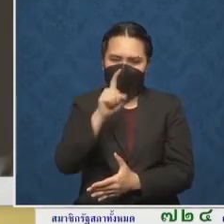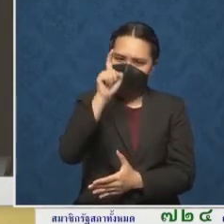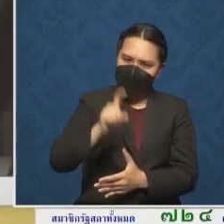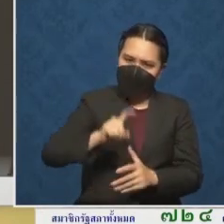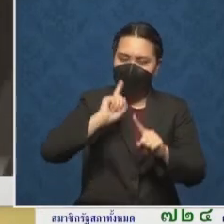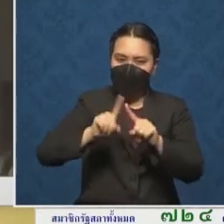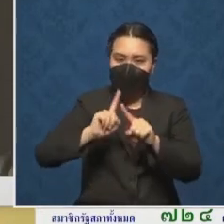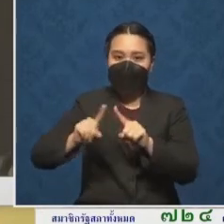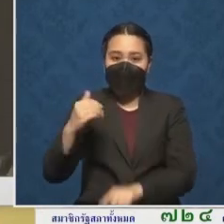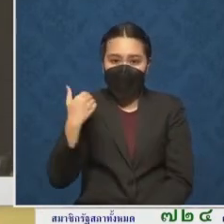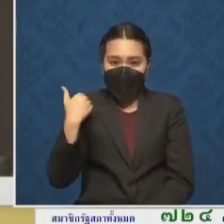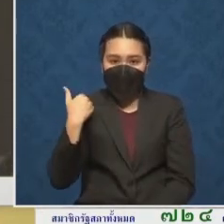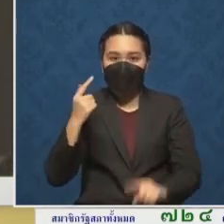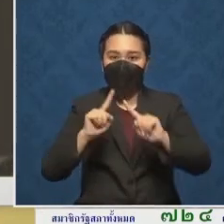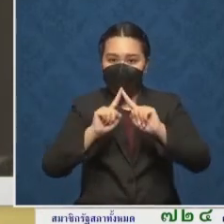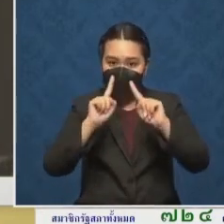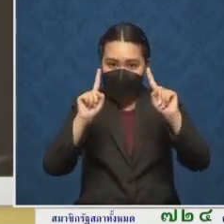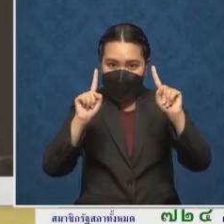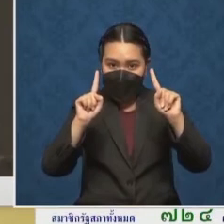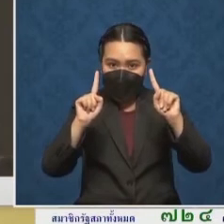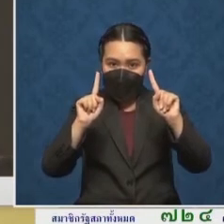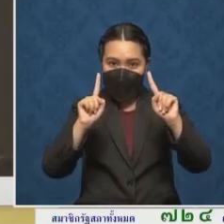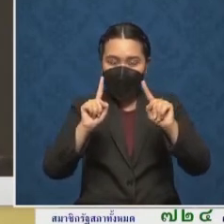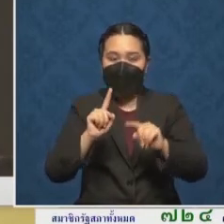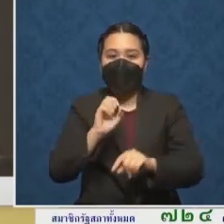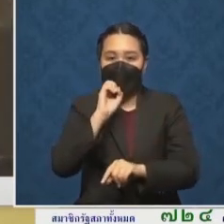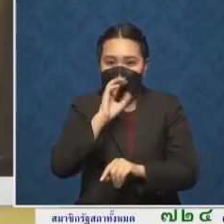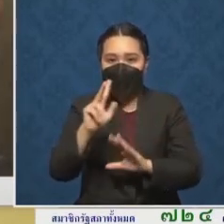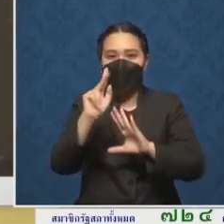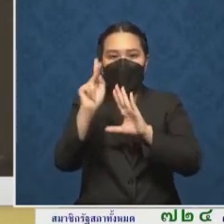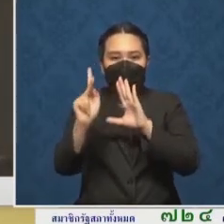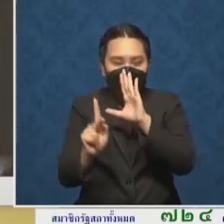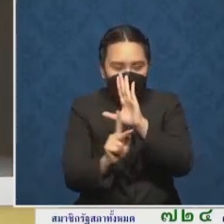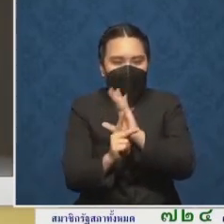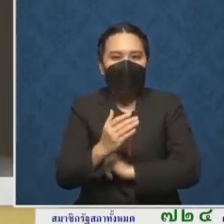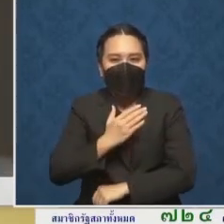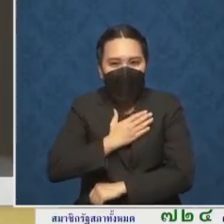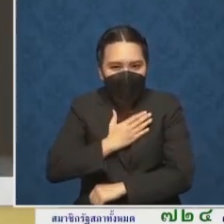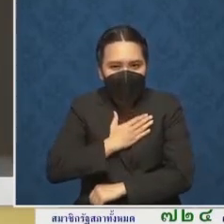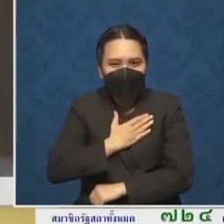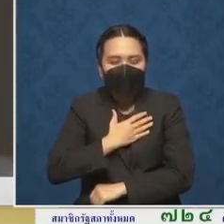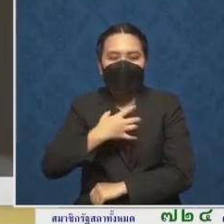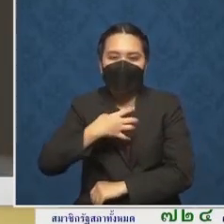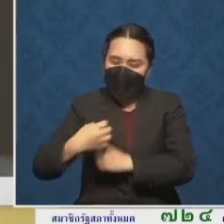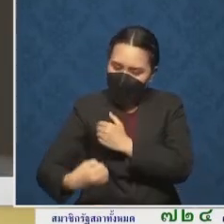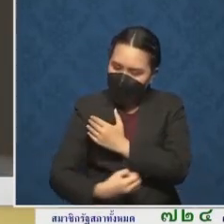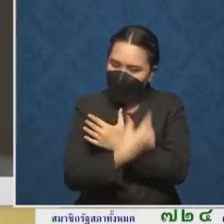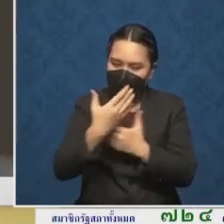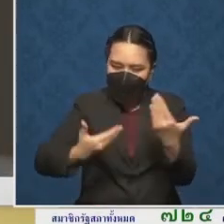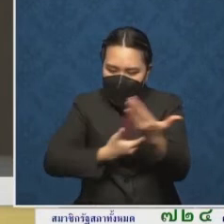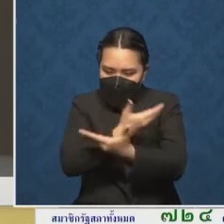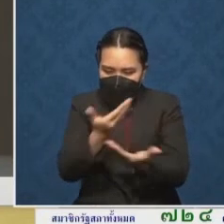างแต่ผมต้องถือว่าเป็นกฎหมายในฝันฉบับหนึ่งที่ผมได้มีโอกาสพิจารณ